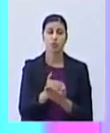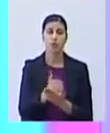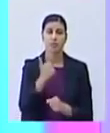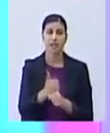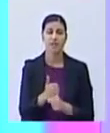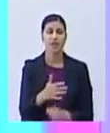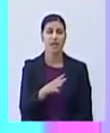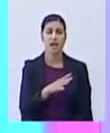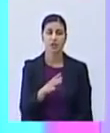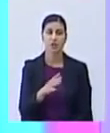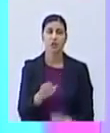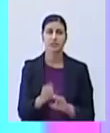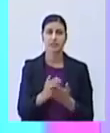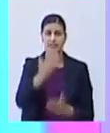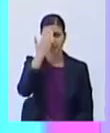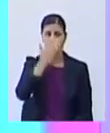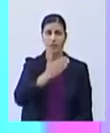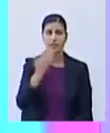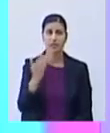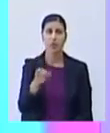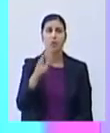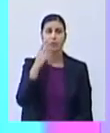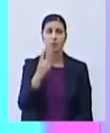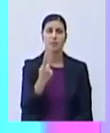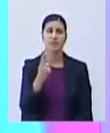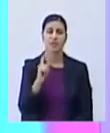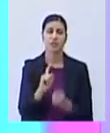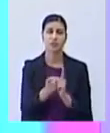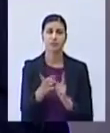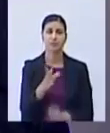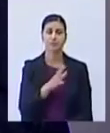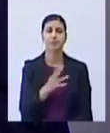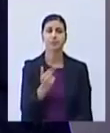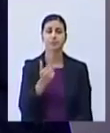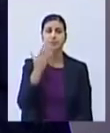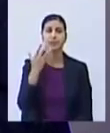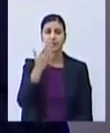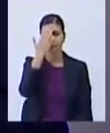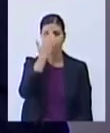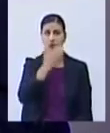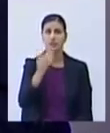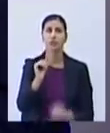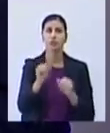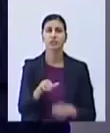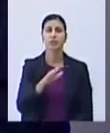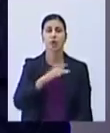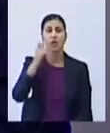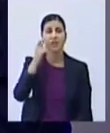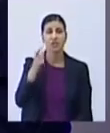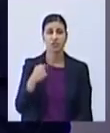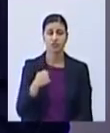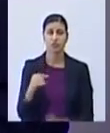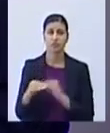პრინციპი, რომ არ იყოს, ეს არის საყოვალთაო? აბსოლუტურად. თქვენ ფიქრობთ, რომ პირველ რიგში ეს შეიძლება? საყოვალთაო შეიძლება იყოს მილიარდელი ბიზნესისათვისაც და ჩემთვისაც,